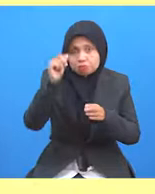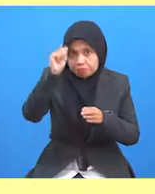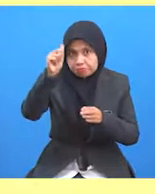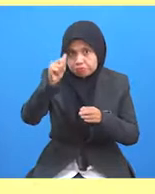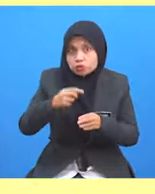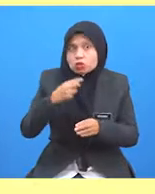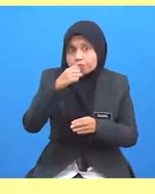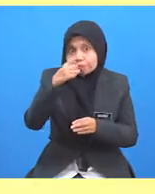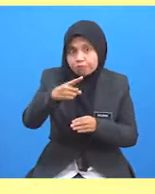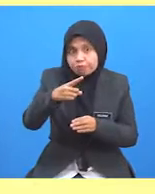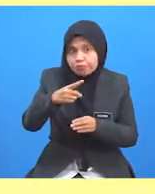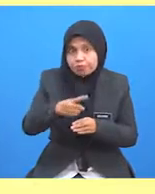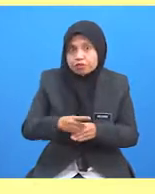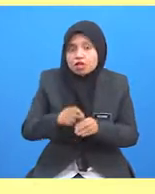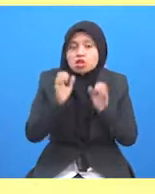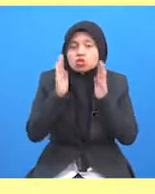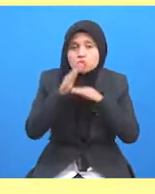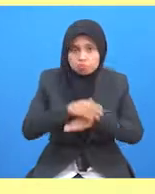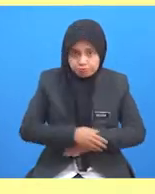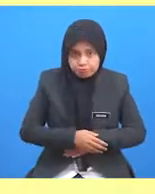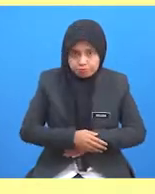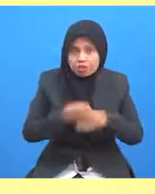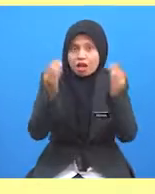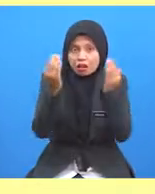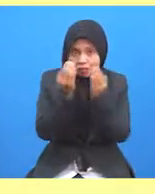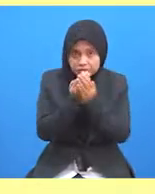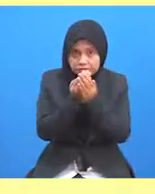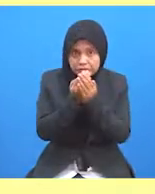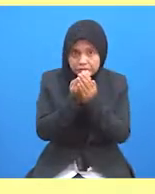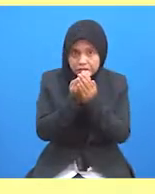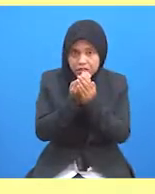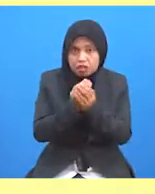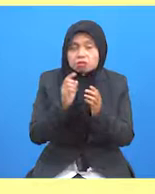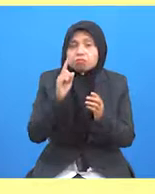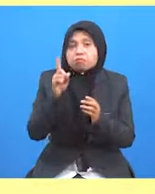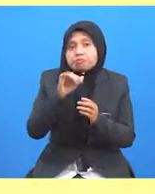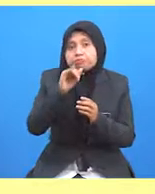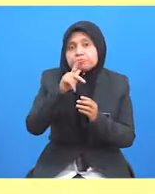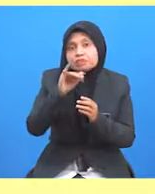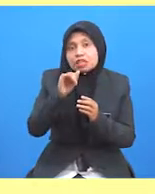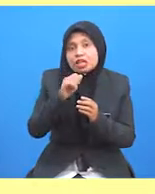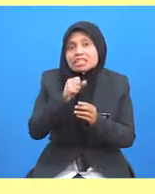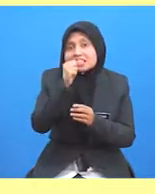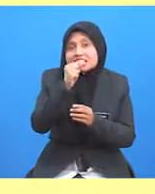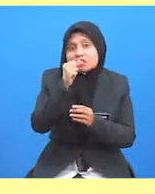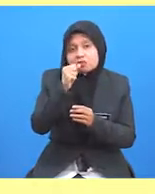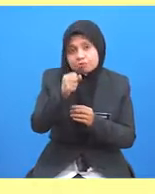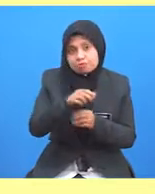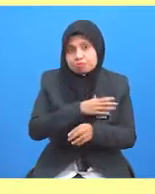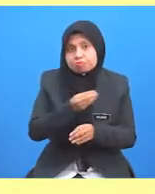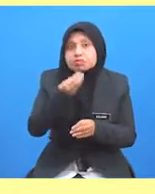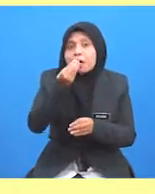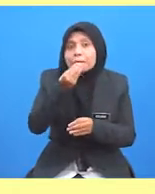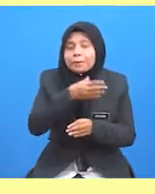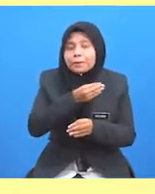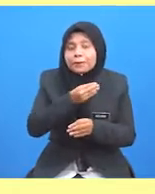berdoa, berzikir, berselawat, makan dan minum yang halal dan yang baik.